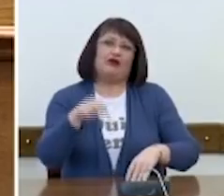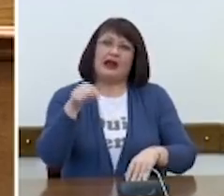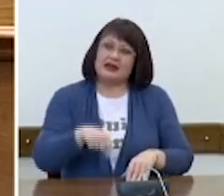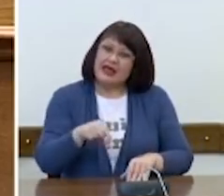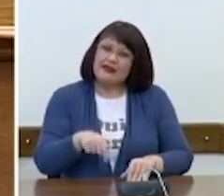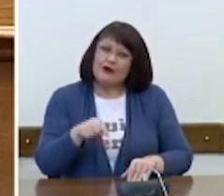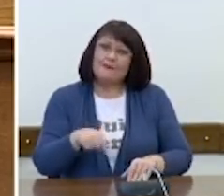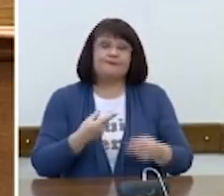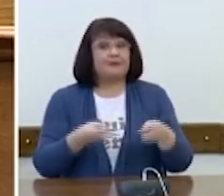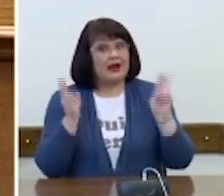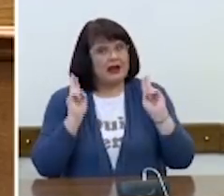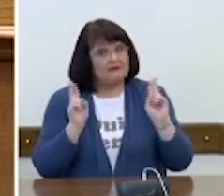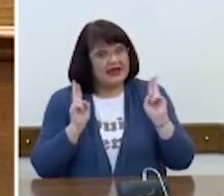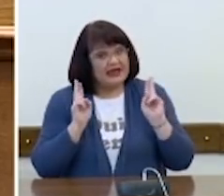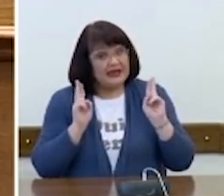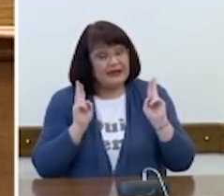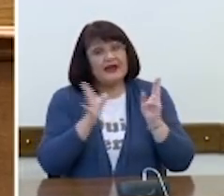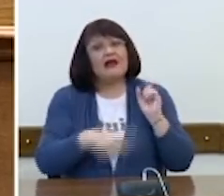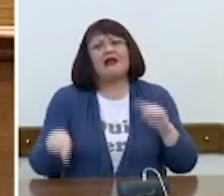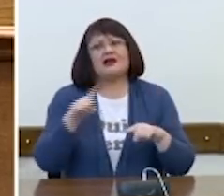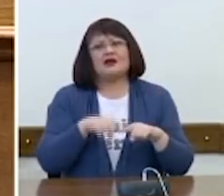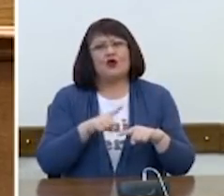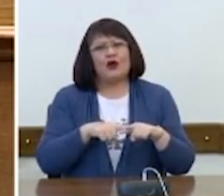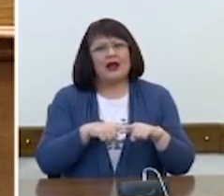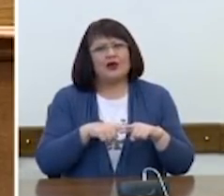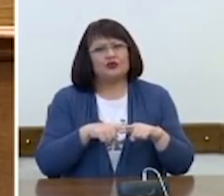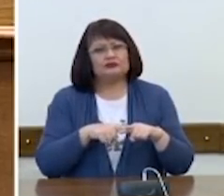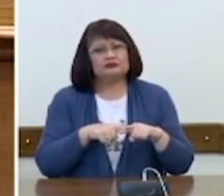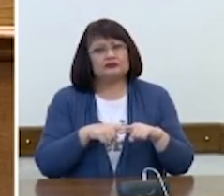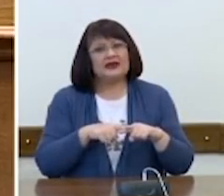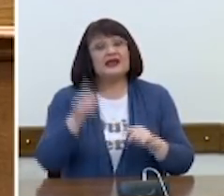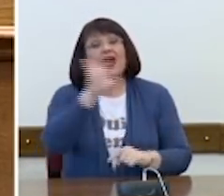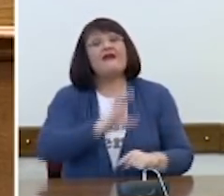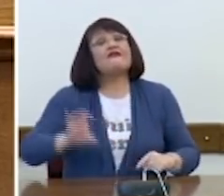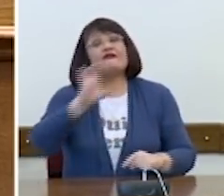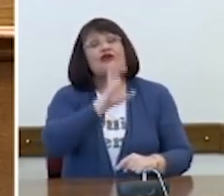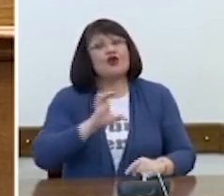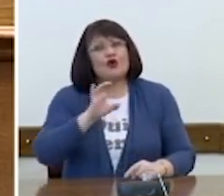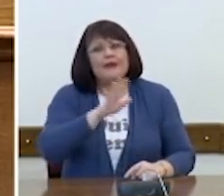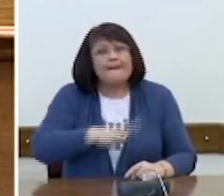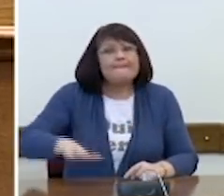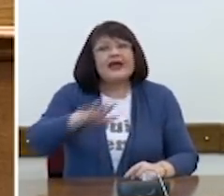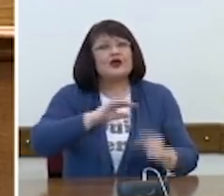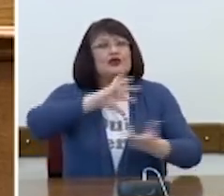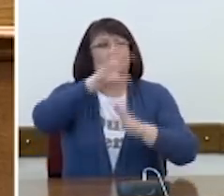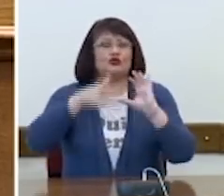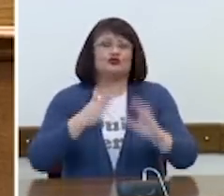η ελπίδα για τον ελληνικό λαό, για όλους τους λαούς της Ευρώπης, της περιοχής και του κόσμου. Σας ευχαριστώ.